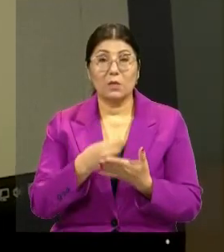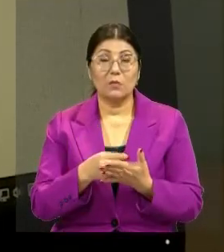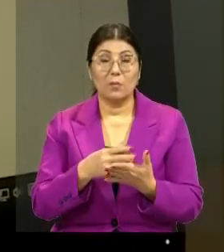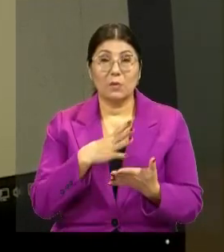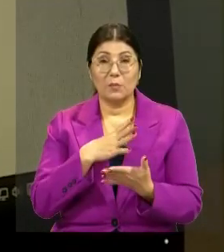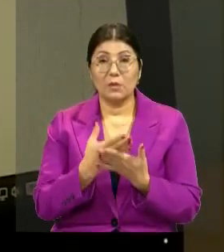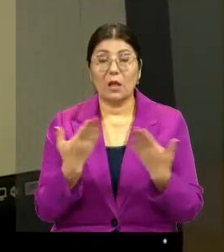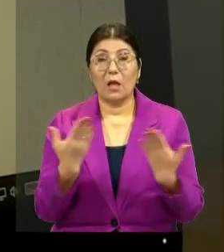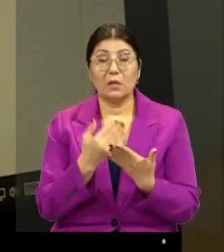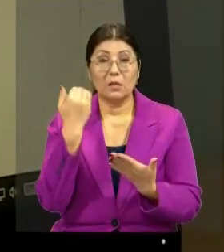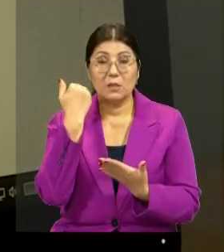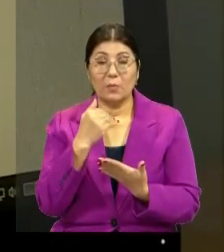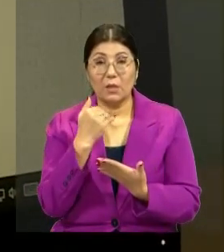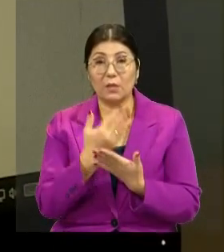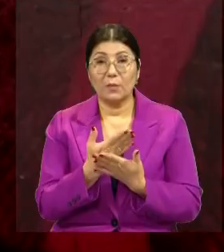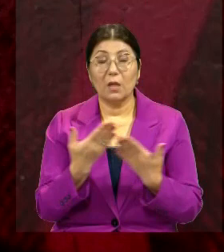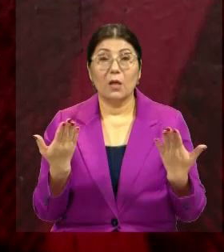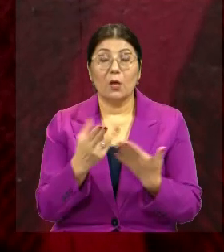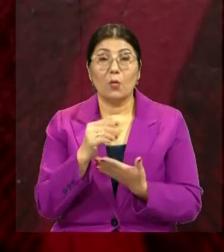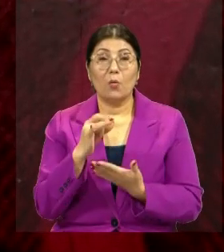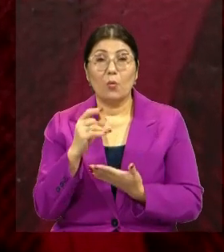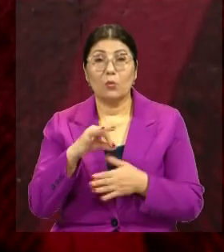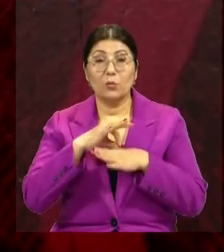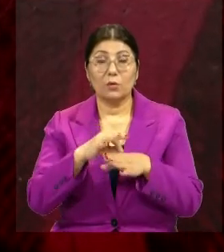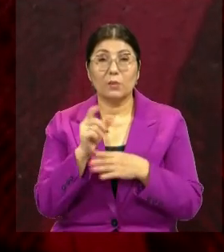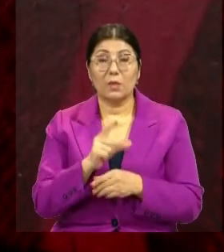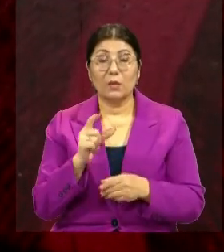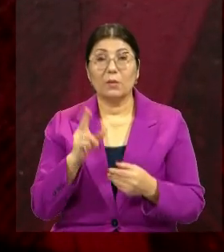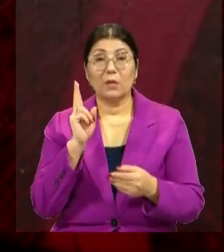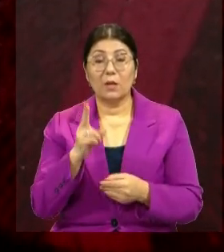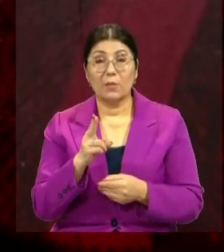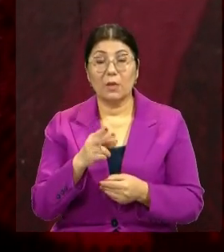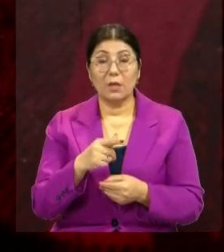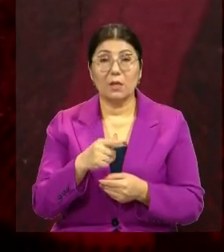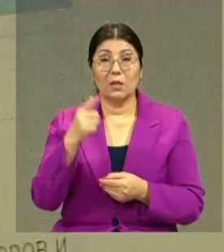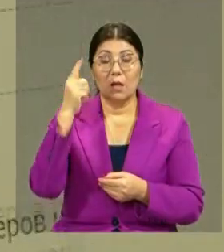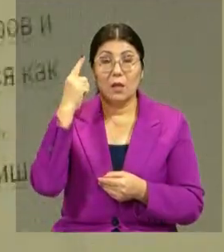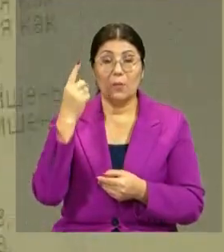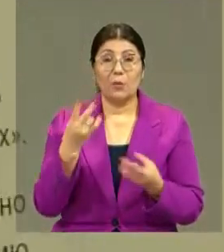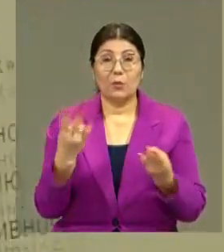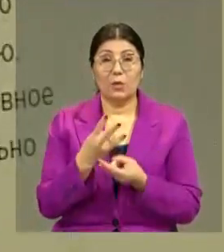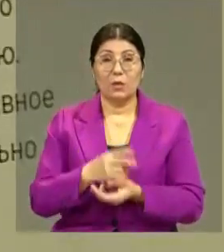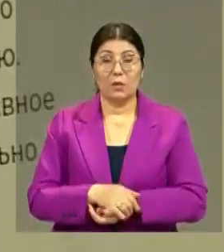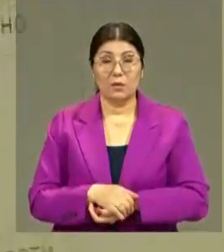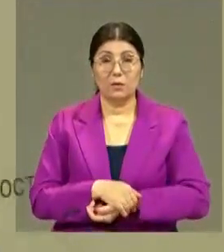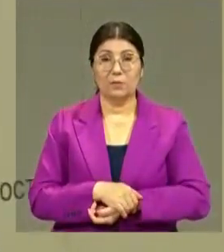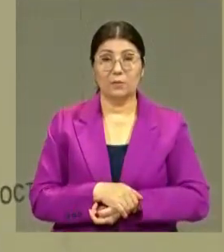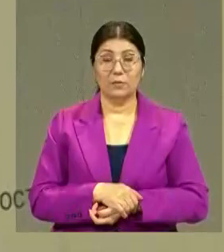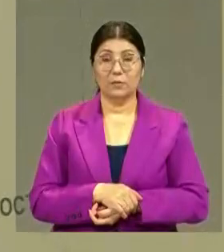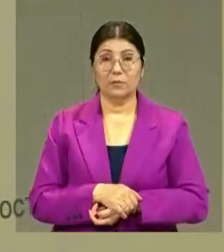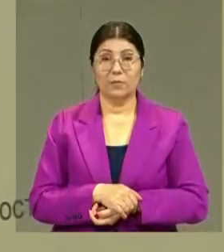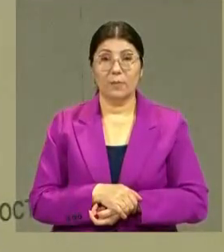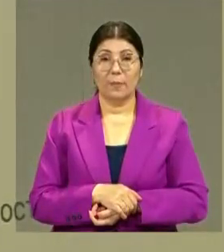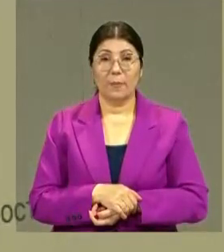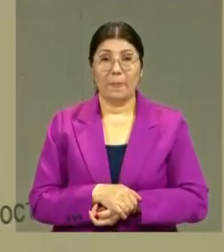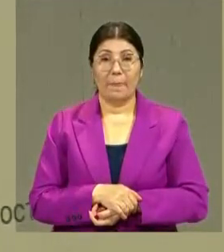оның қаншалықты сапалы екеніне, сондай-ақ курс өткізіп жатқан адамның кім екеніне назар салыңыз. Ботагөз Сахиджанова, Азамат Сауханов,